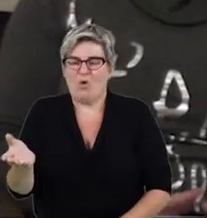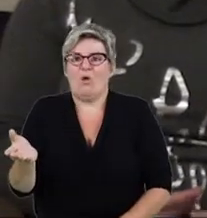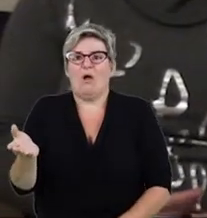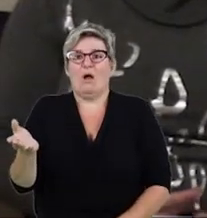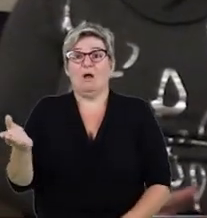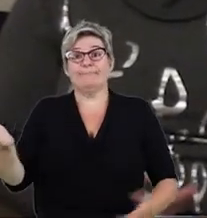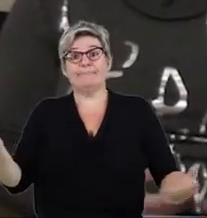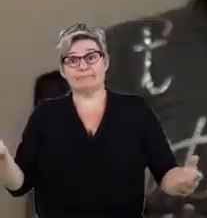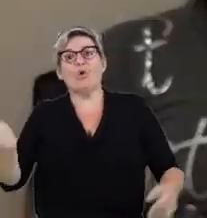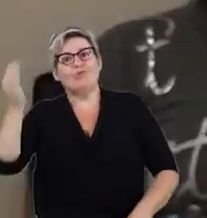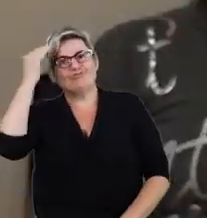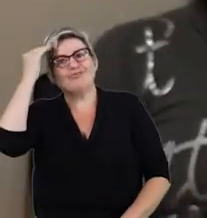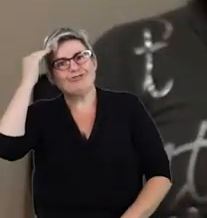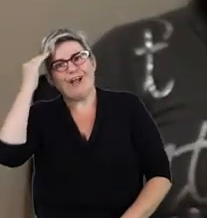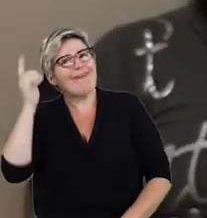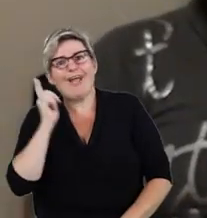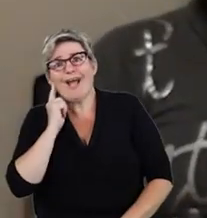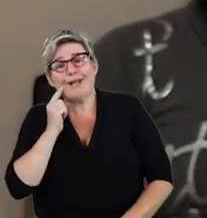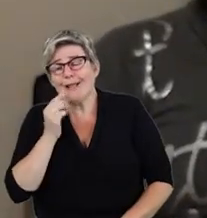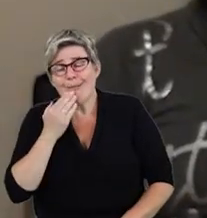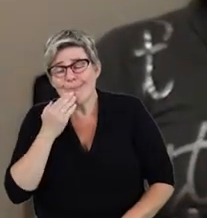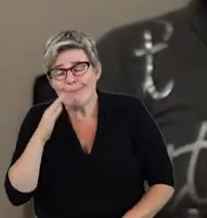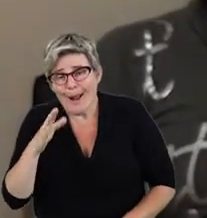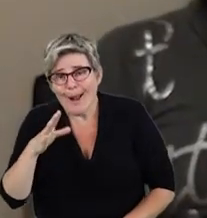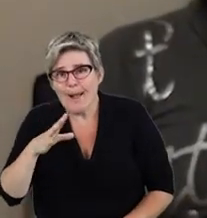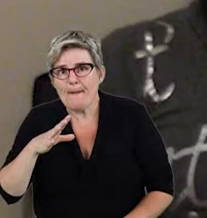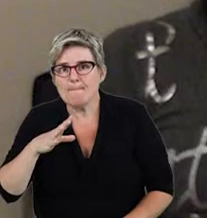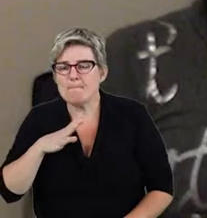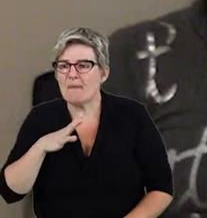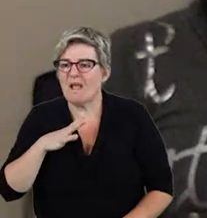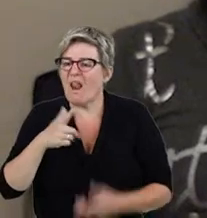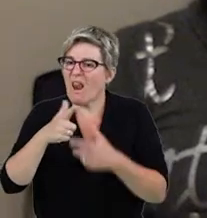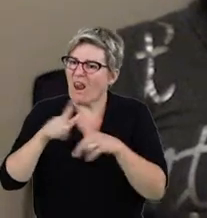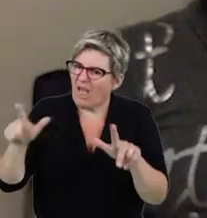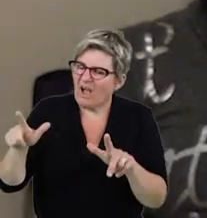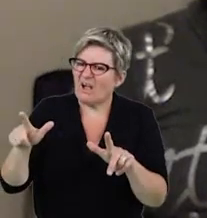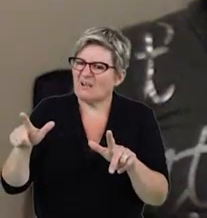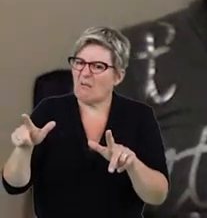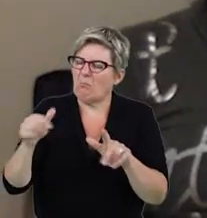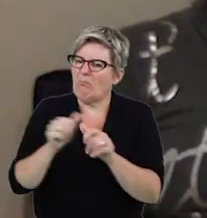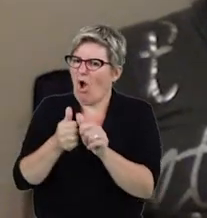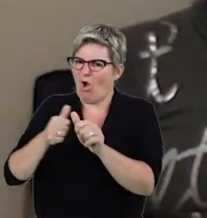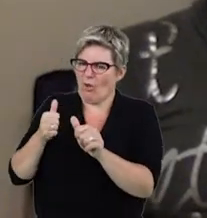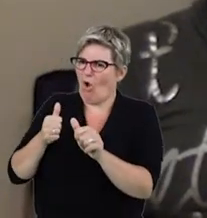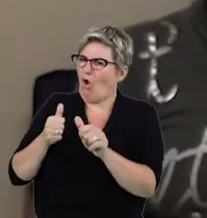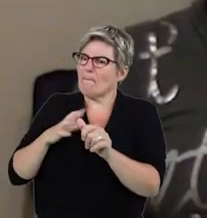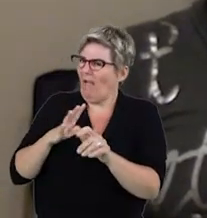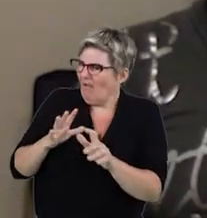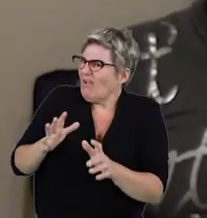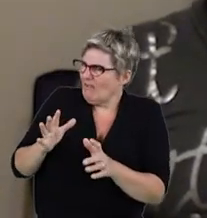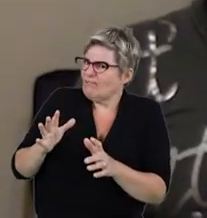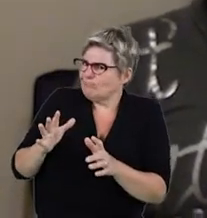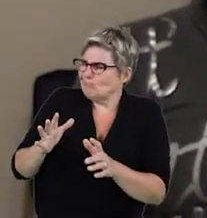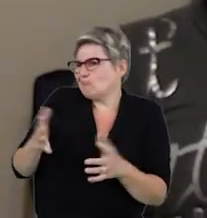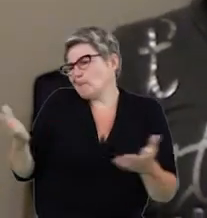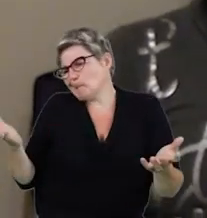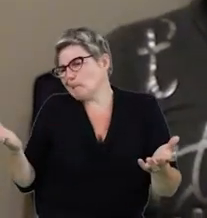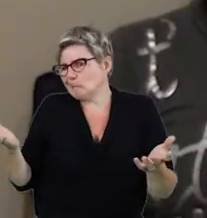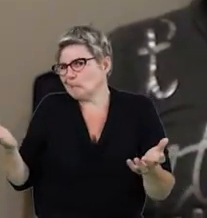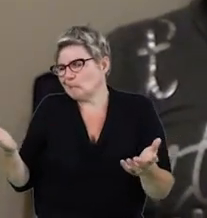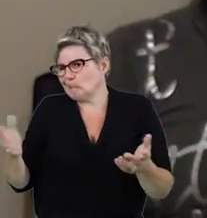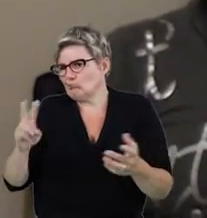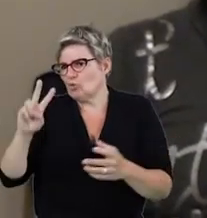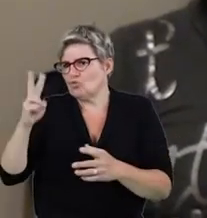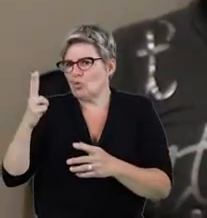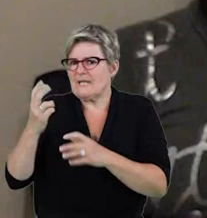l'avait pas. Il savait qu'elle n'entendait pas bien, il savait que son langage était en retard.